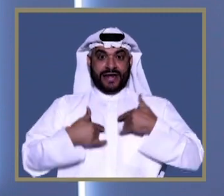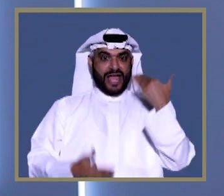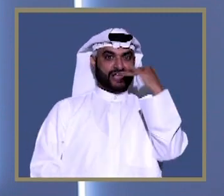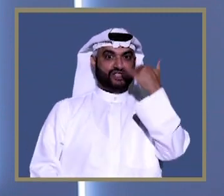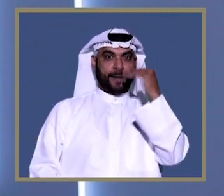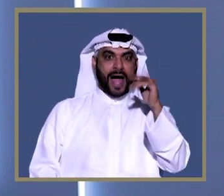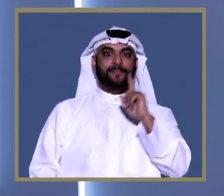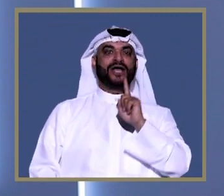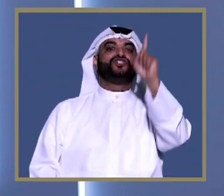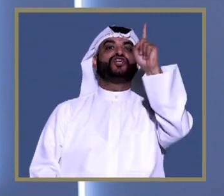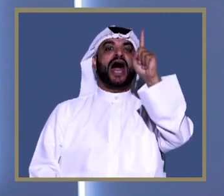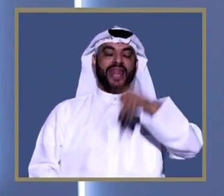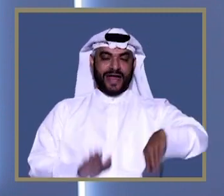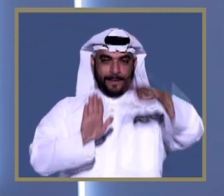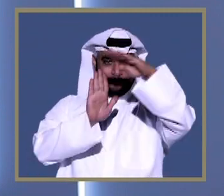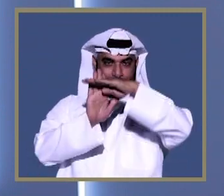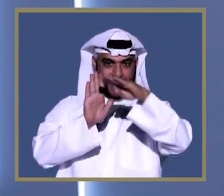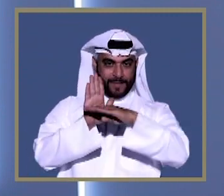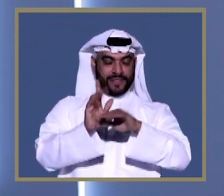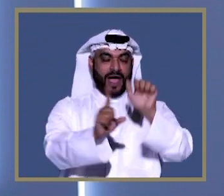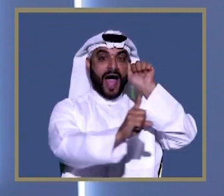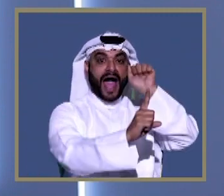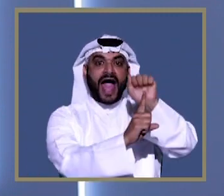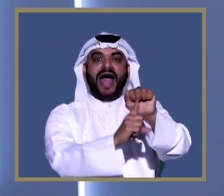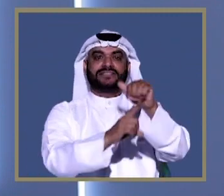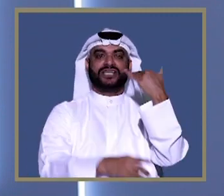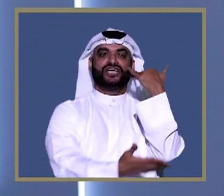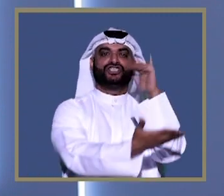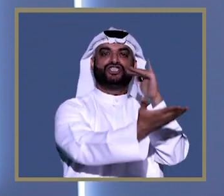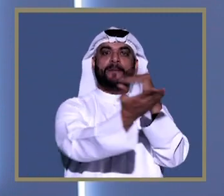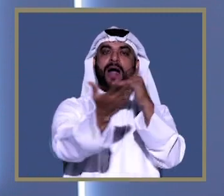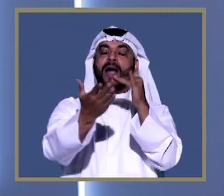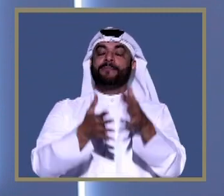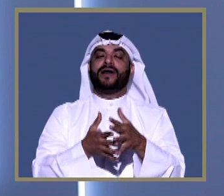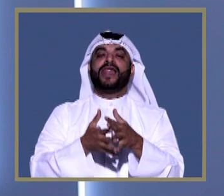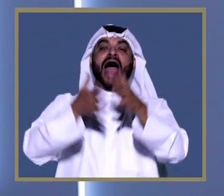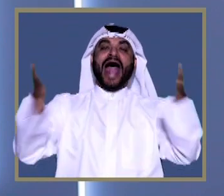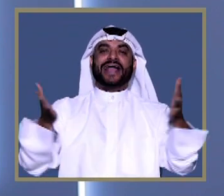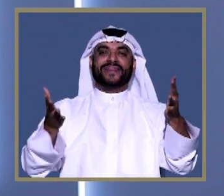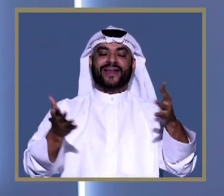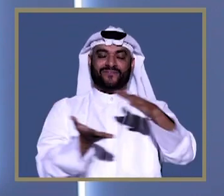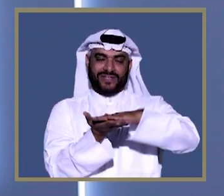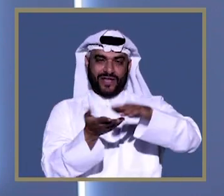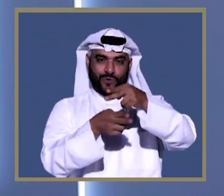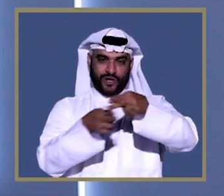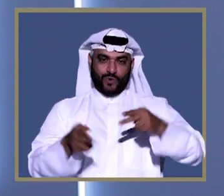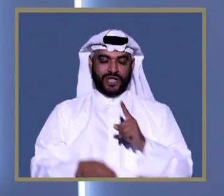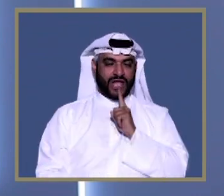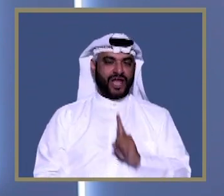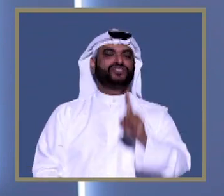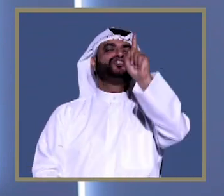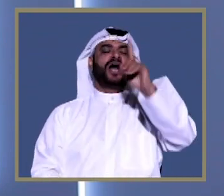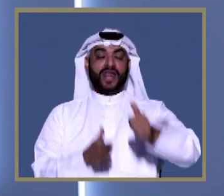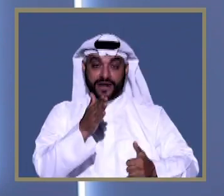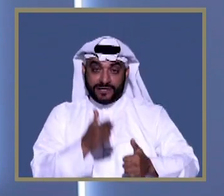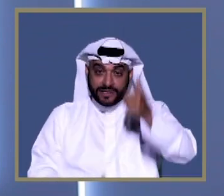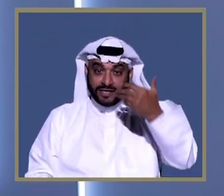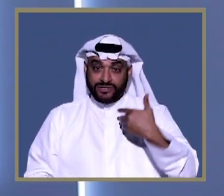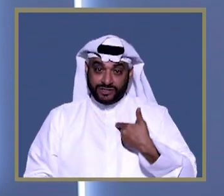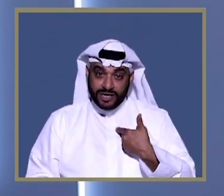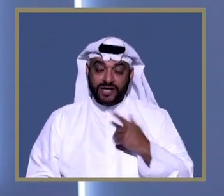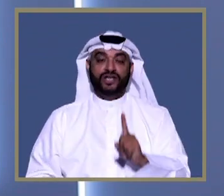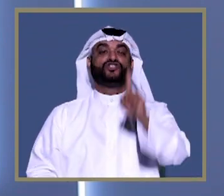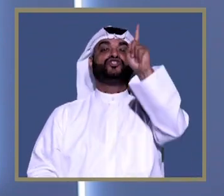سوف أتبنى القضايا التي تمس شريحة الشباب باعتبارها الشريحة الأعرض بالمجتمع، وفي حال وصولي إلى